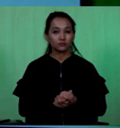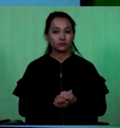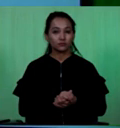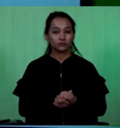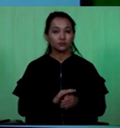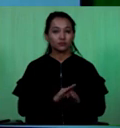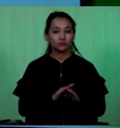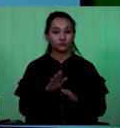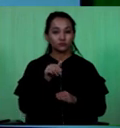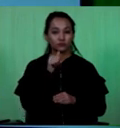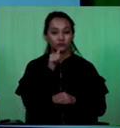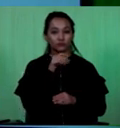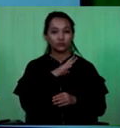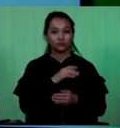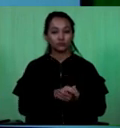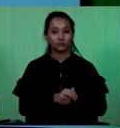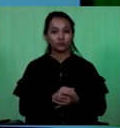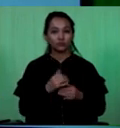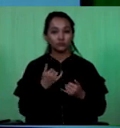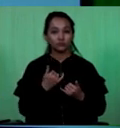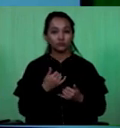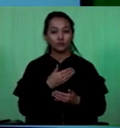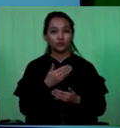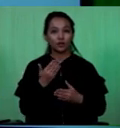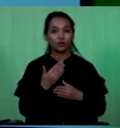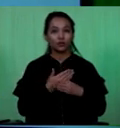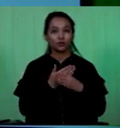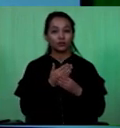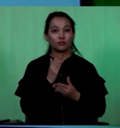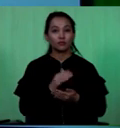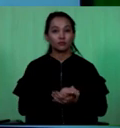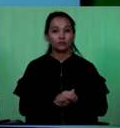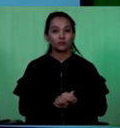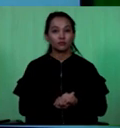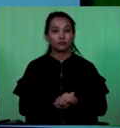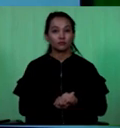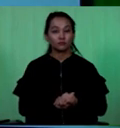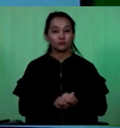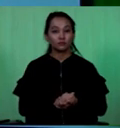Bajarib ko'rdingizmi? Keling, endi sizlarga yordam bersam.